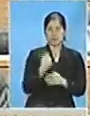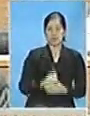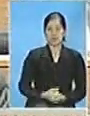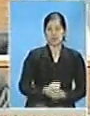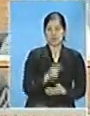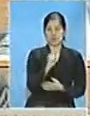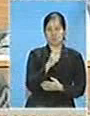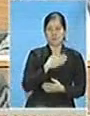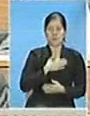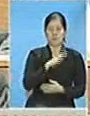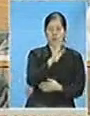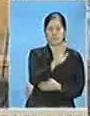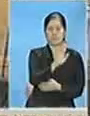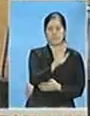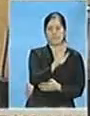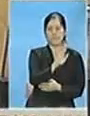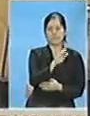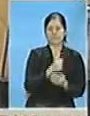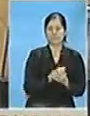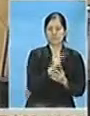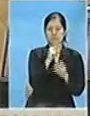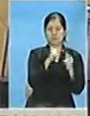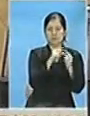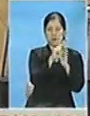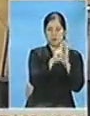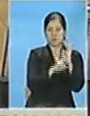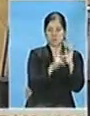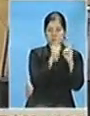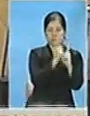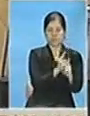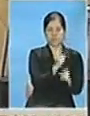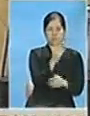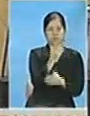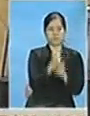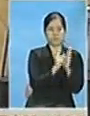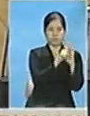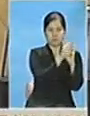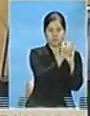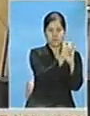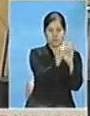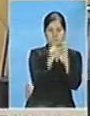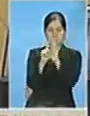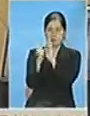ไม่อนุญาตละครับเพราะว่าท่านไม่รักษากติกาไว้นะครับคนละ10นาทีนะ